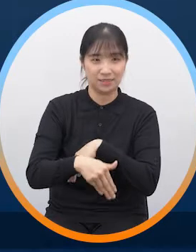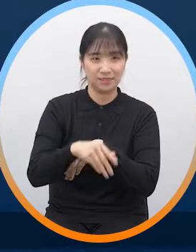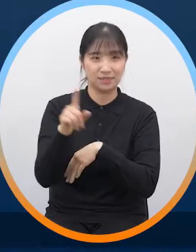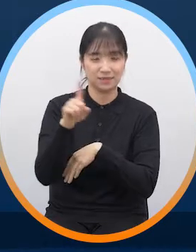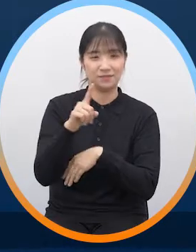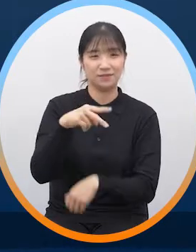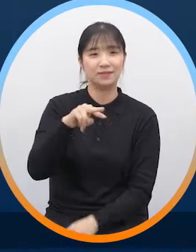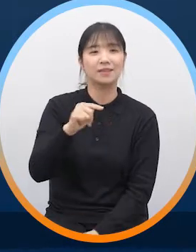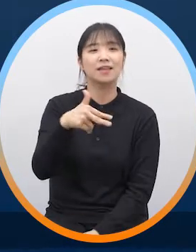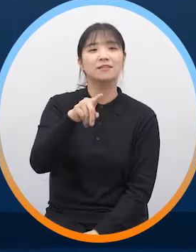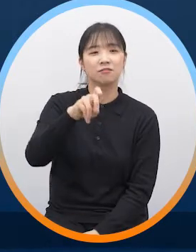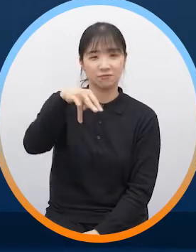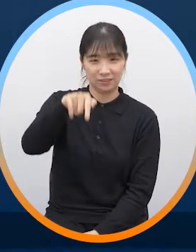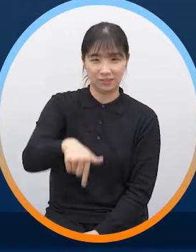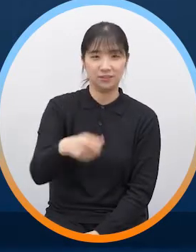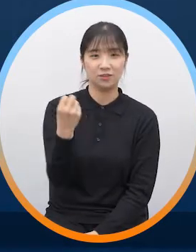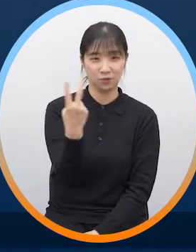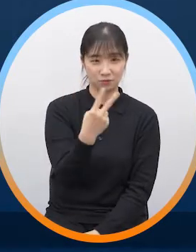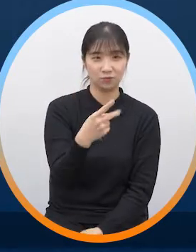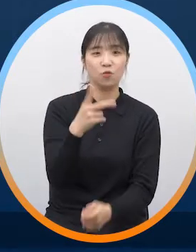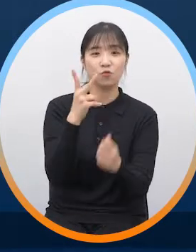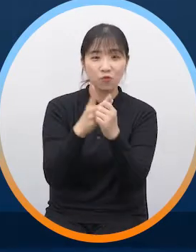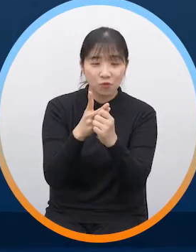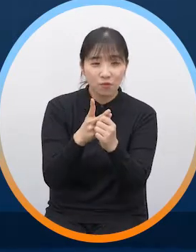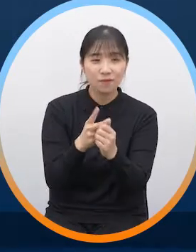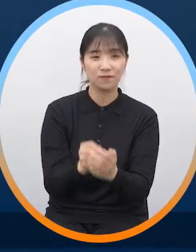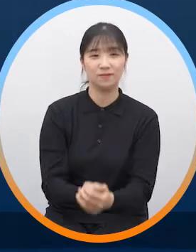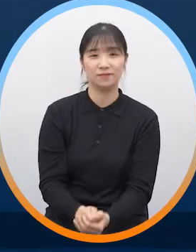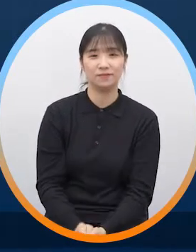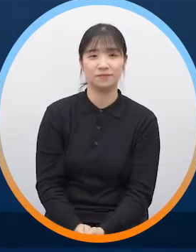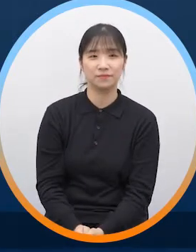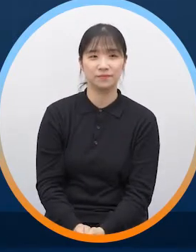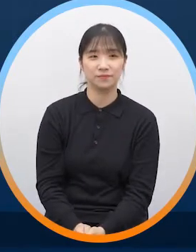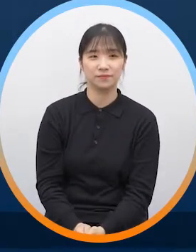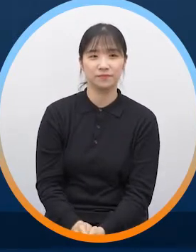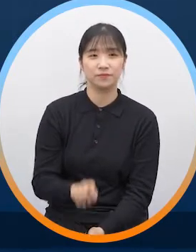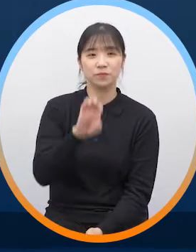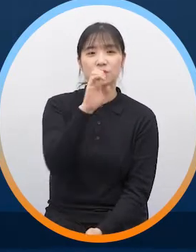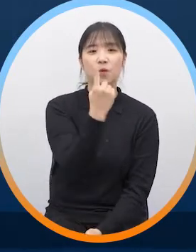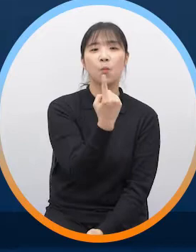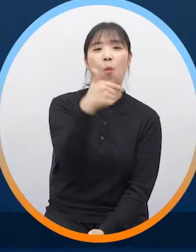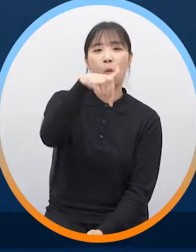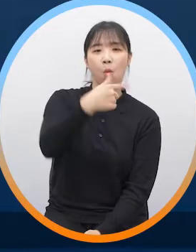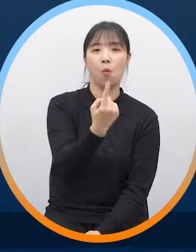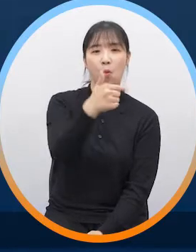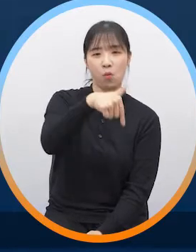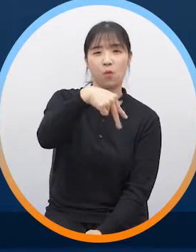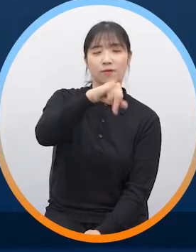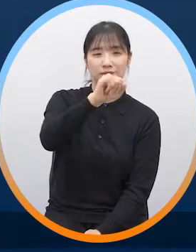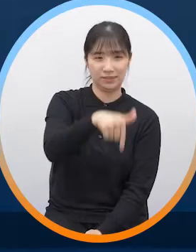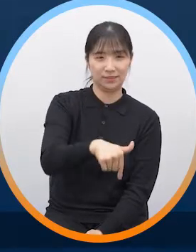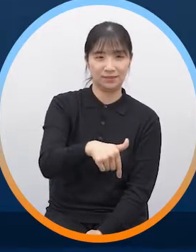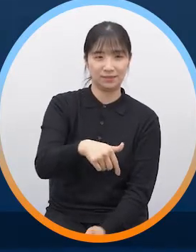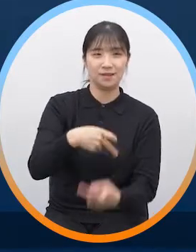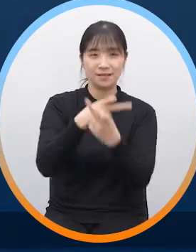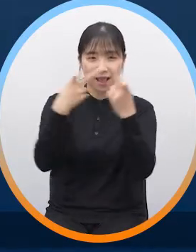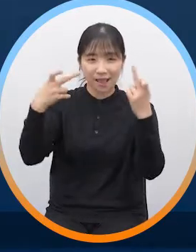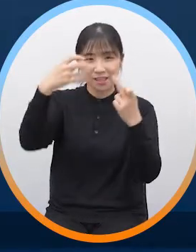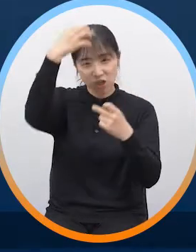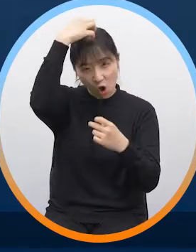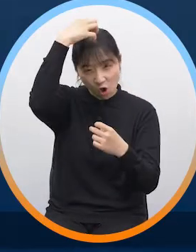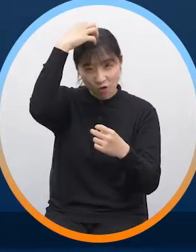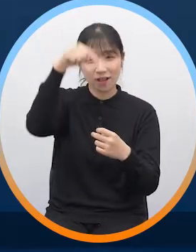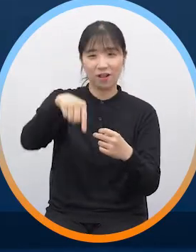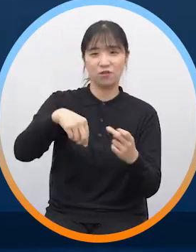해서 산정식이라고 합니다. 그리고 또 하나는 이제 포곡식이라고 해서 산 정상을 이렇게